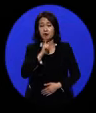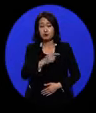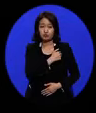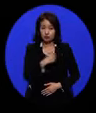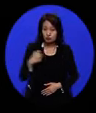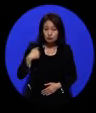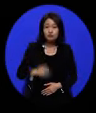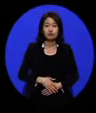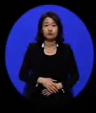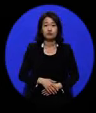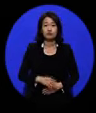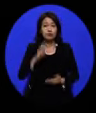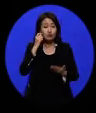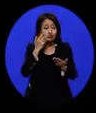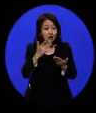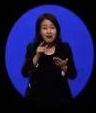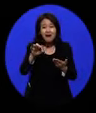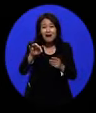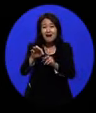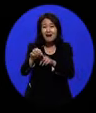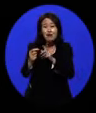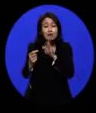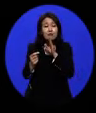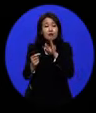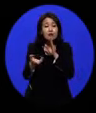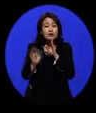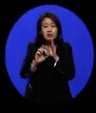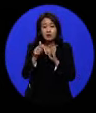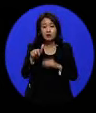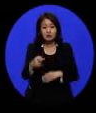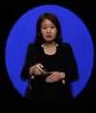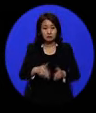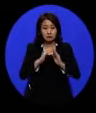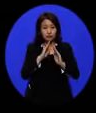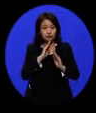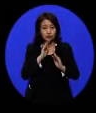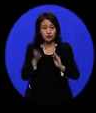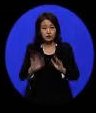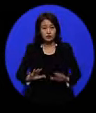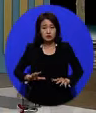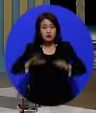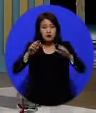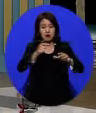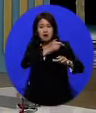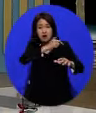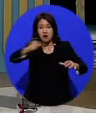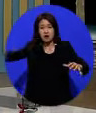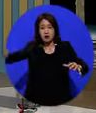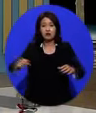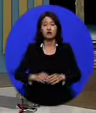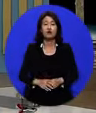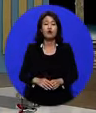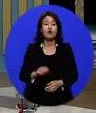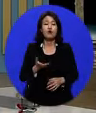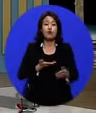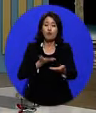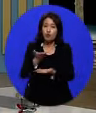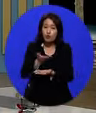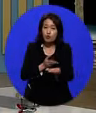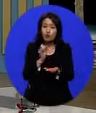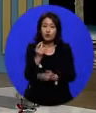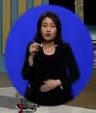하나. 질문이 정말 사소한 거죠. 그런데 지금 방크를 설립했는데요. 지금은 세계 최대 민간 외교 단체가